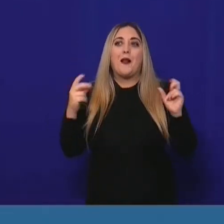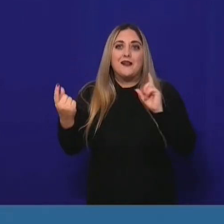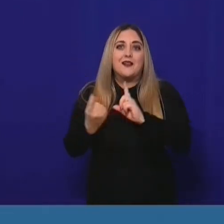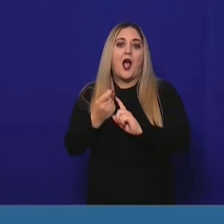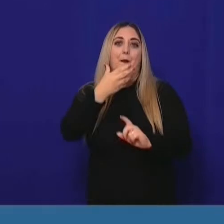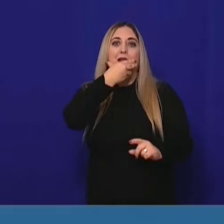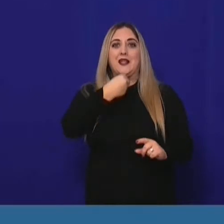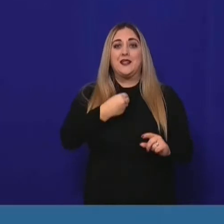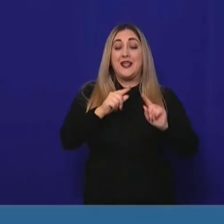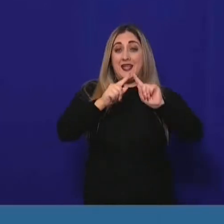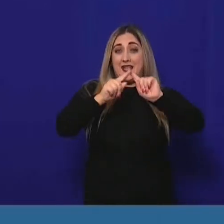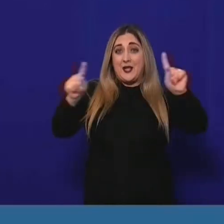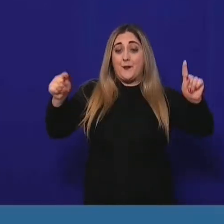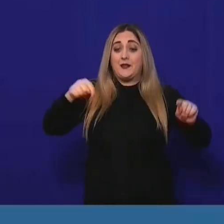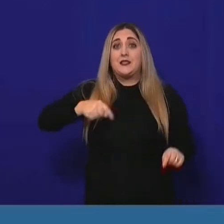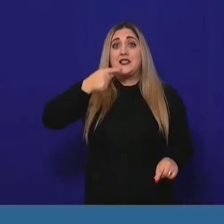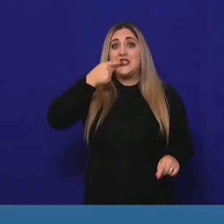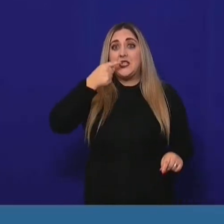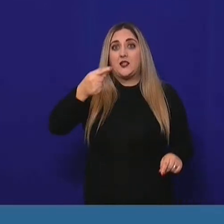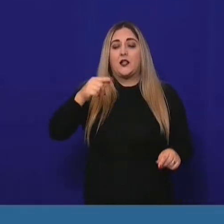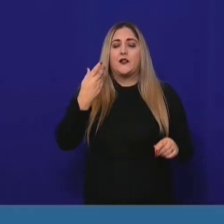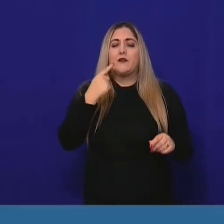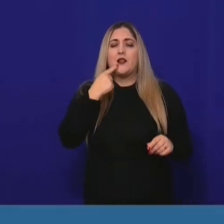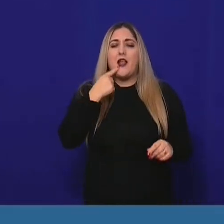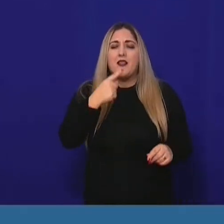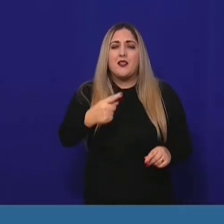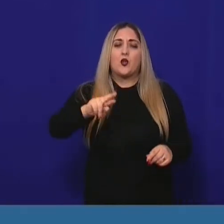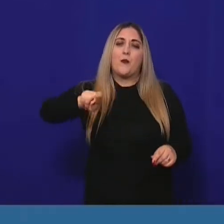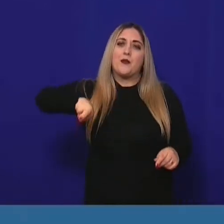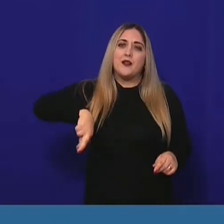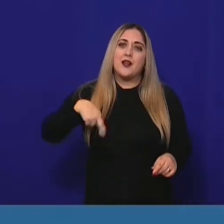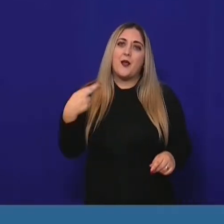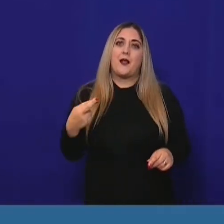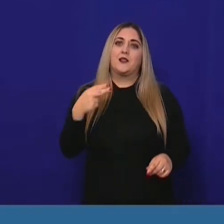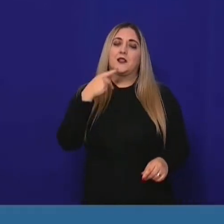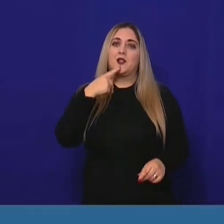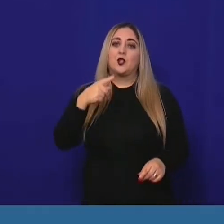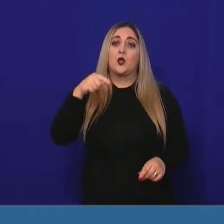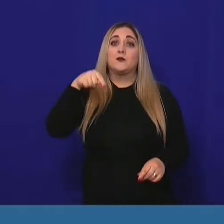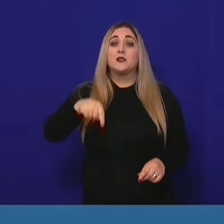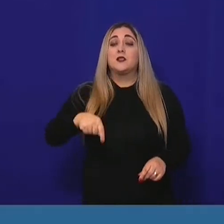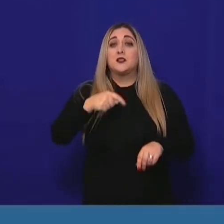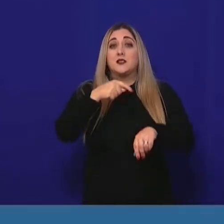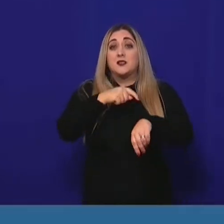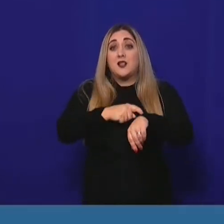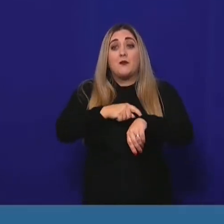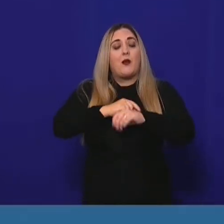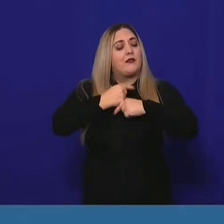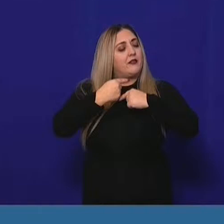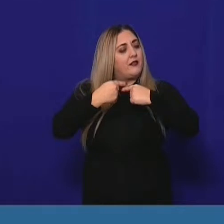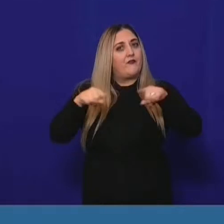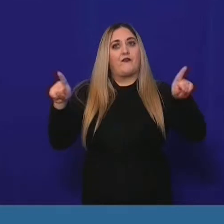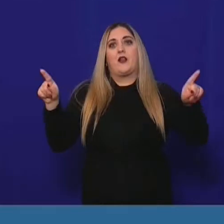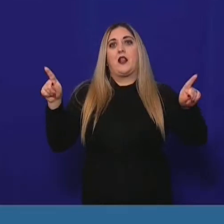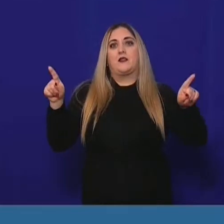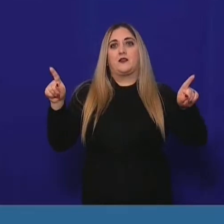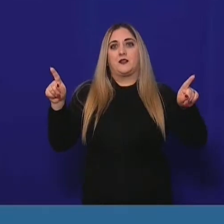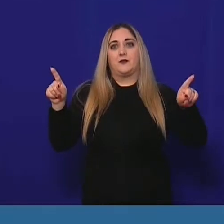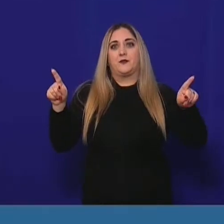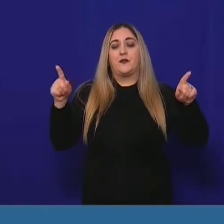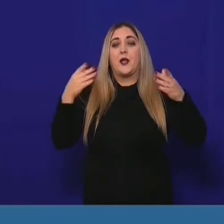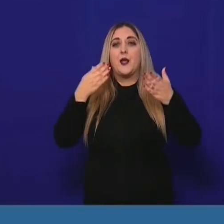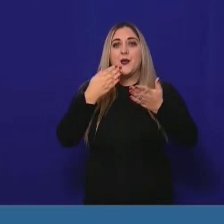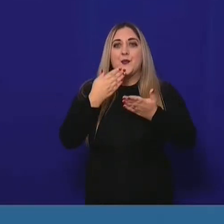li tiltaqa' magħhom, però dis-sena bħalma qegħdin ngħidu huwa żmien li huwa differenti mis-snin ta' qabel ħalli bekk